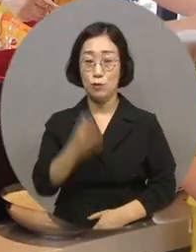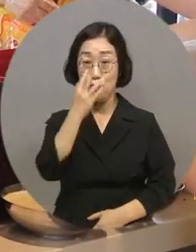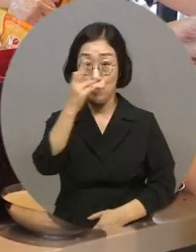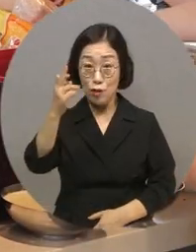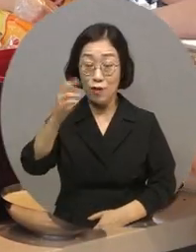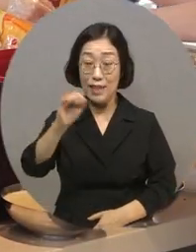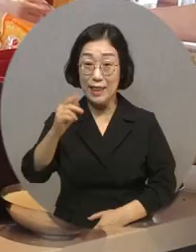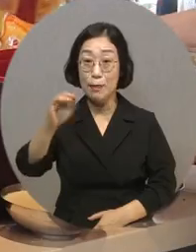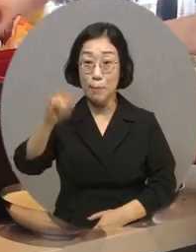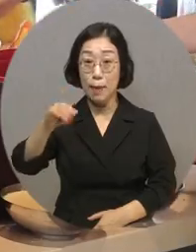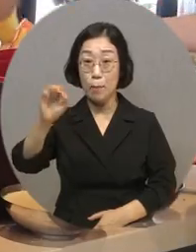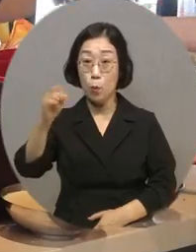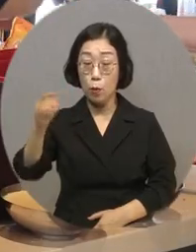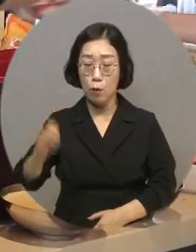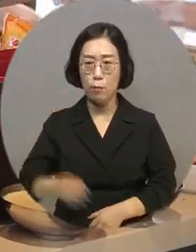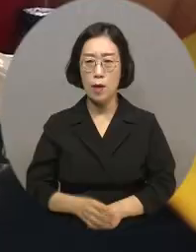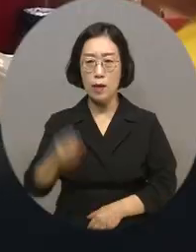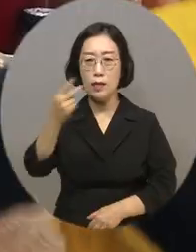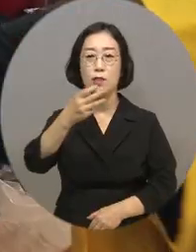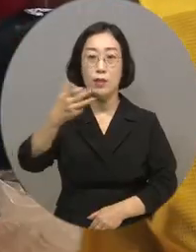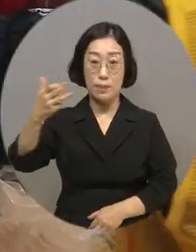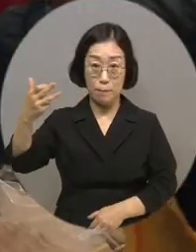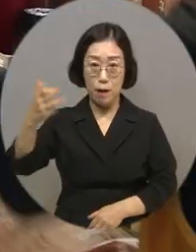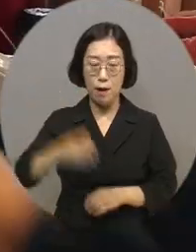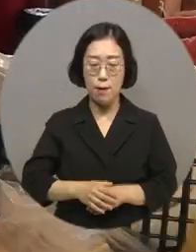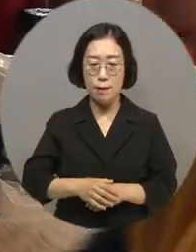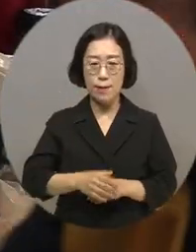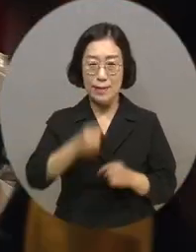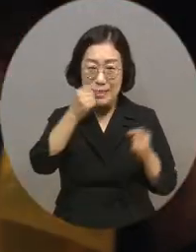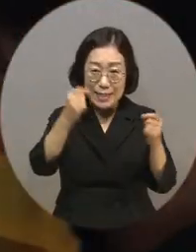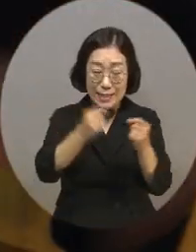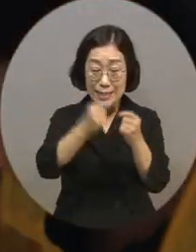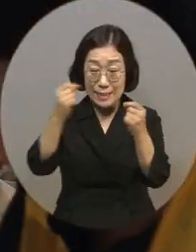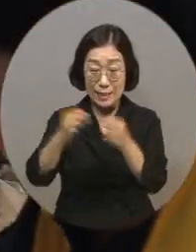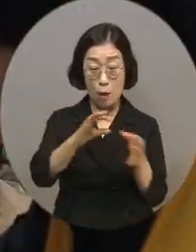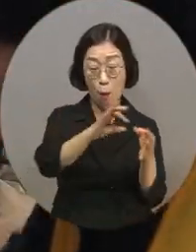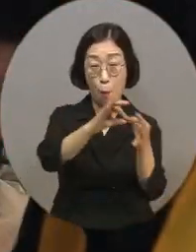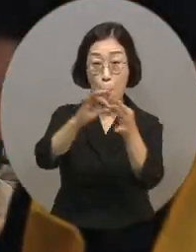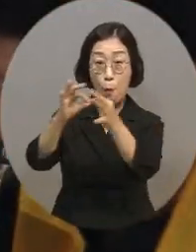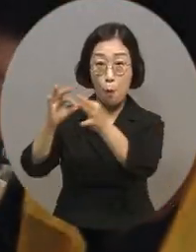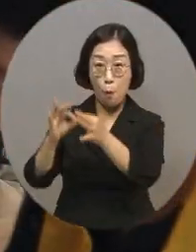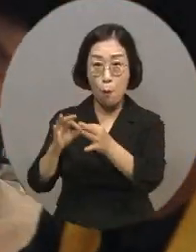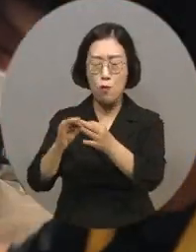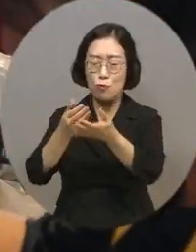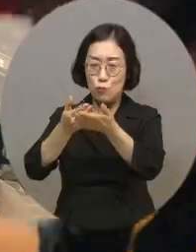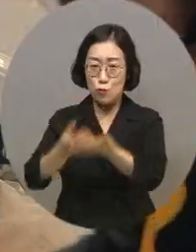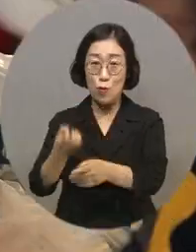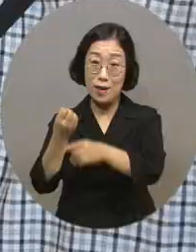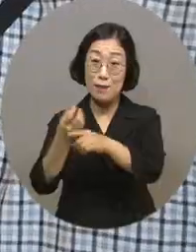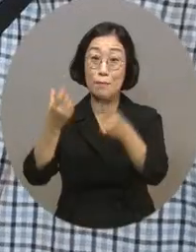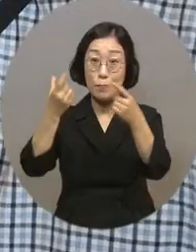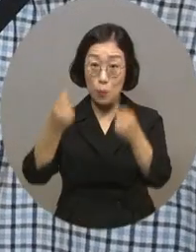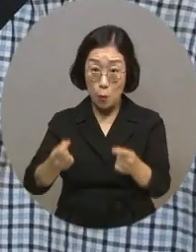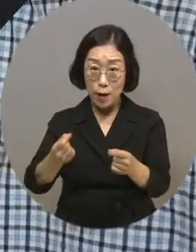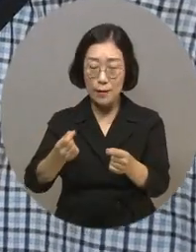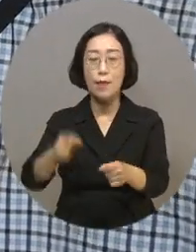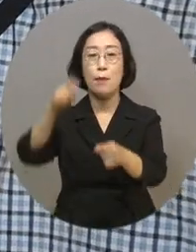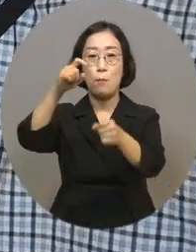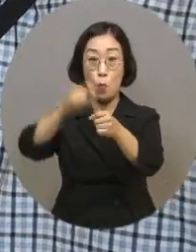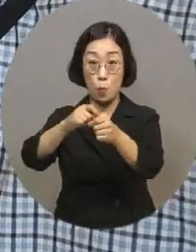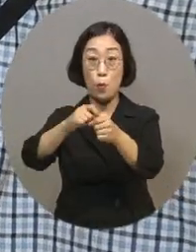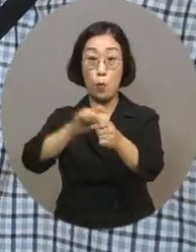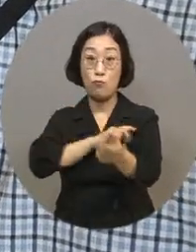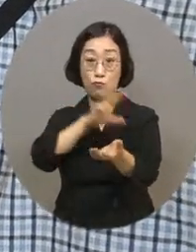인맥 포럼은 지난 2018년 인연을 인맥으로 인맥을 금맥으로라는 슬로건을 내걸며 창립